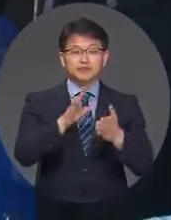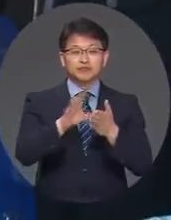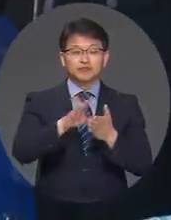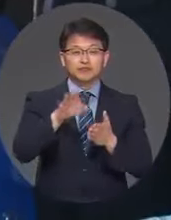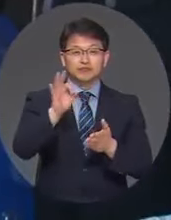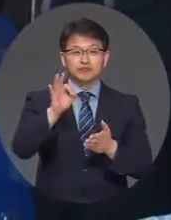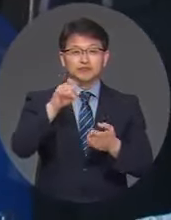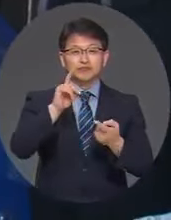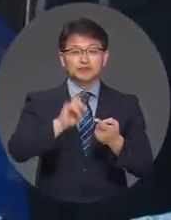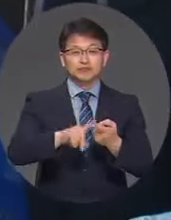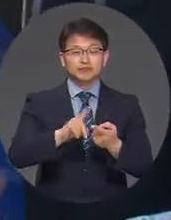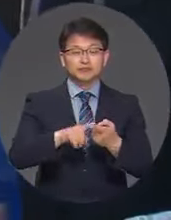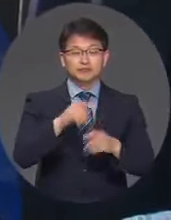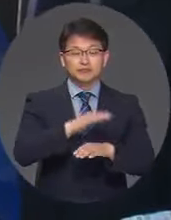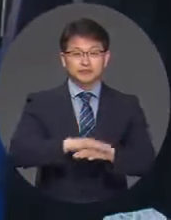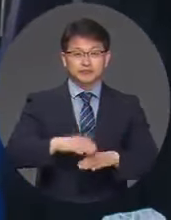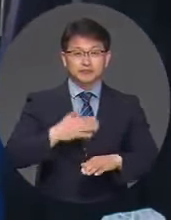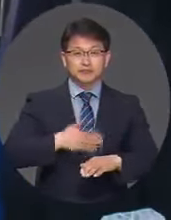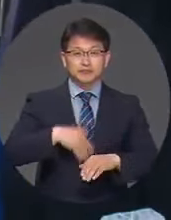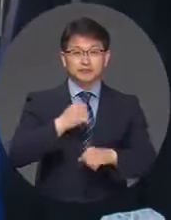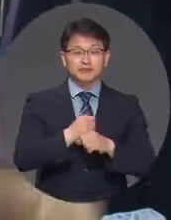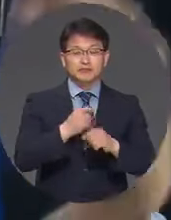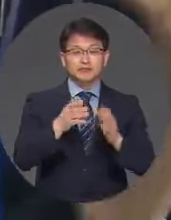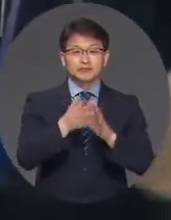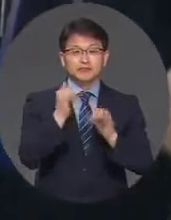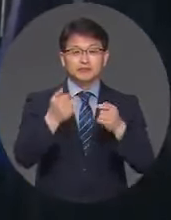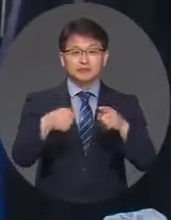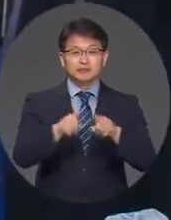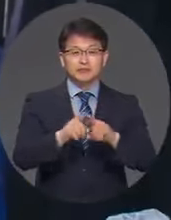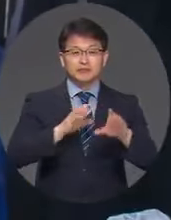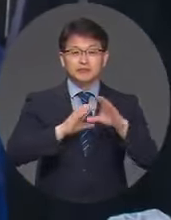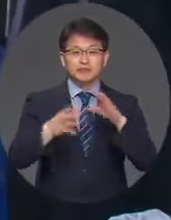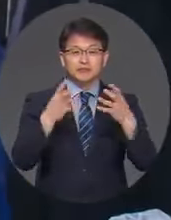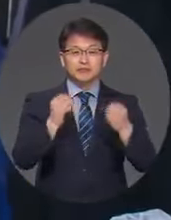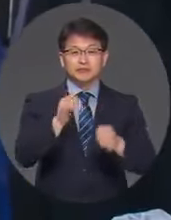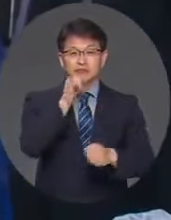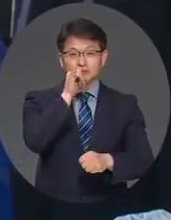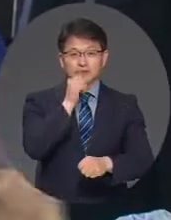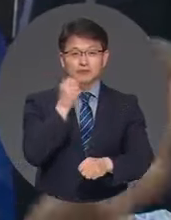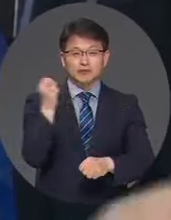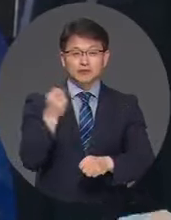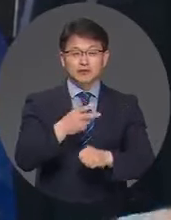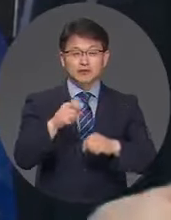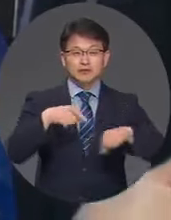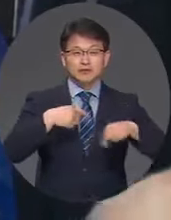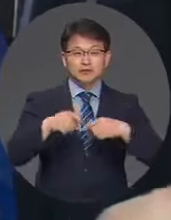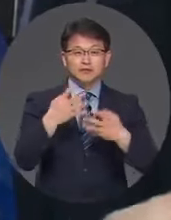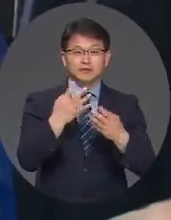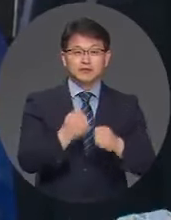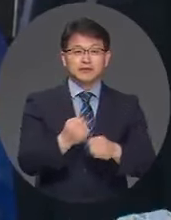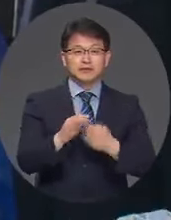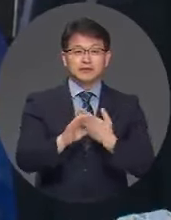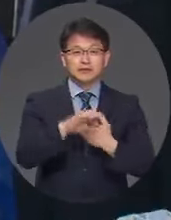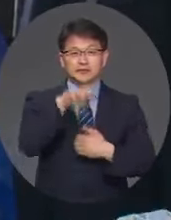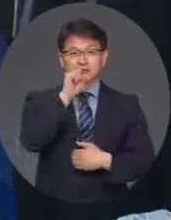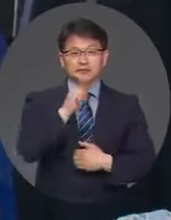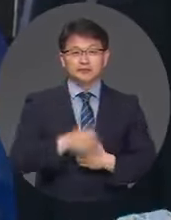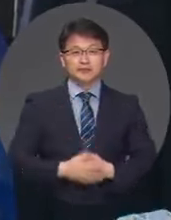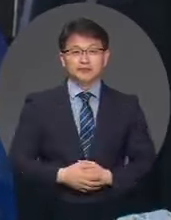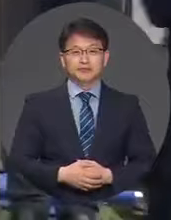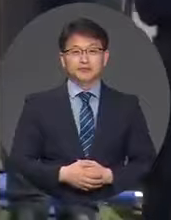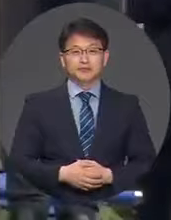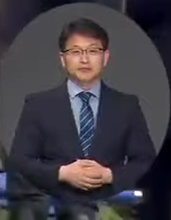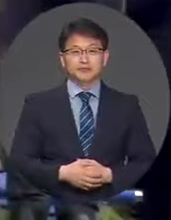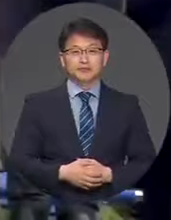물가를 정말 잘 알고 시민들과 같이 소통도 많이 하고 그런 정책을 좀 많이 펴왔으면 좋겠습니다.